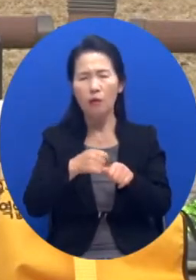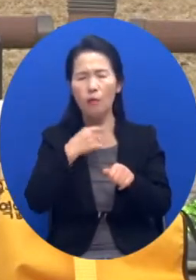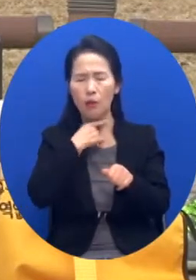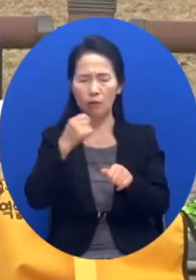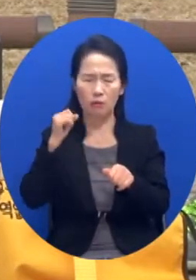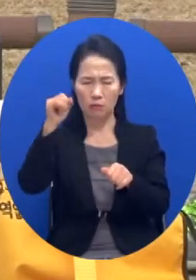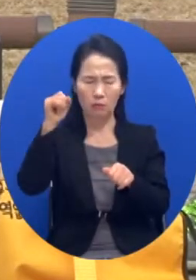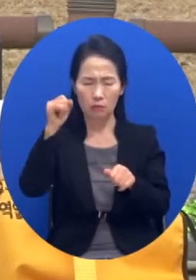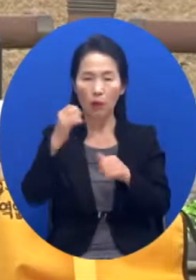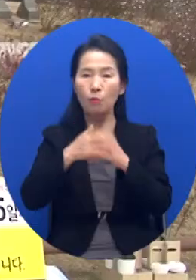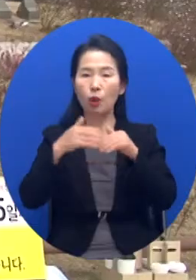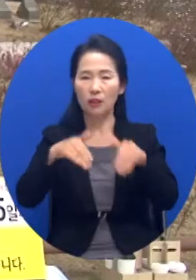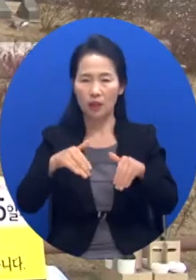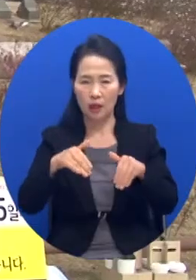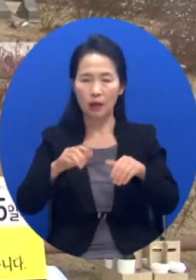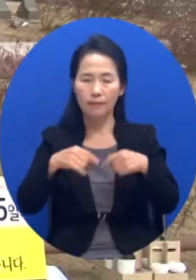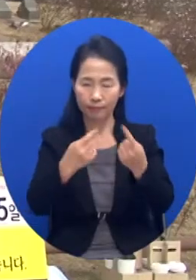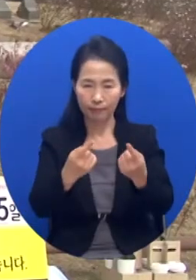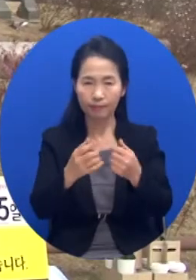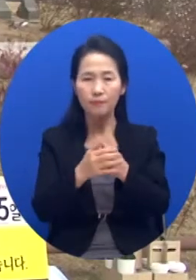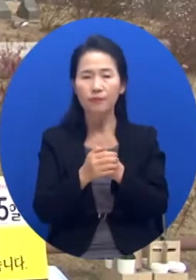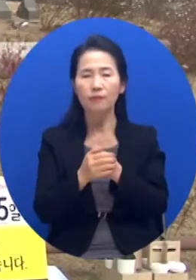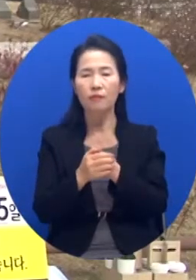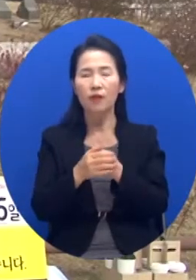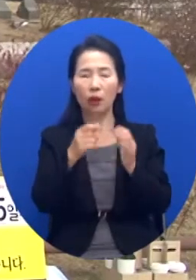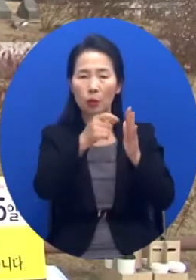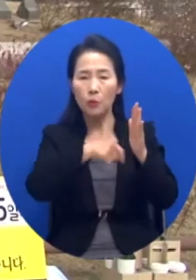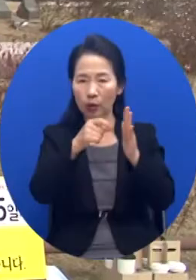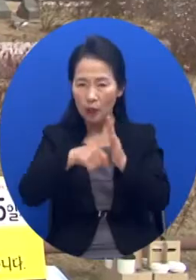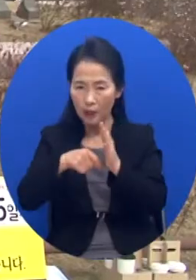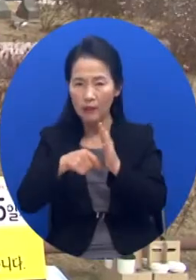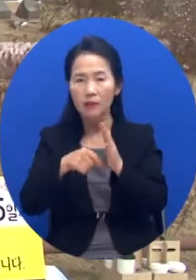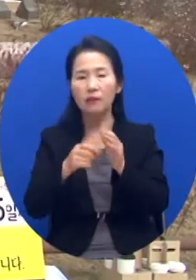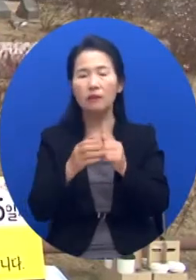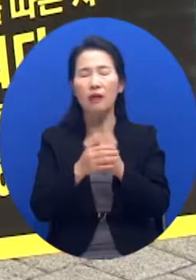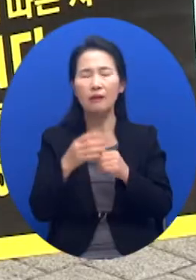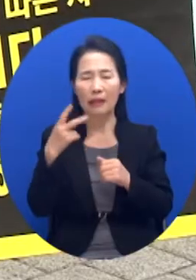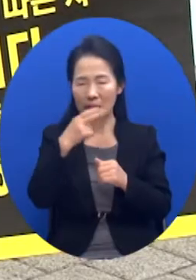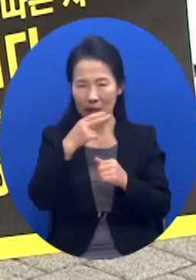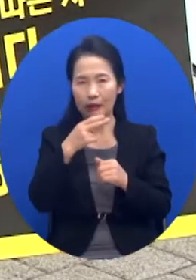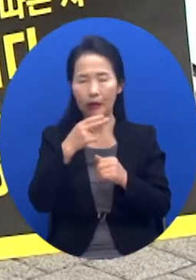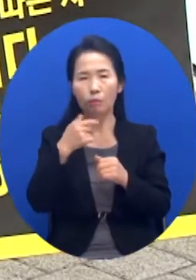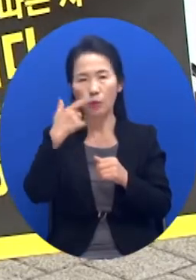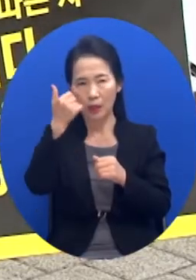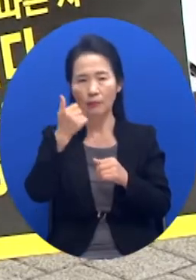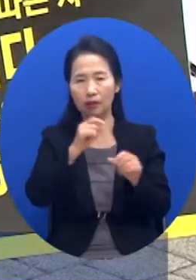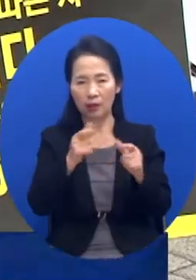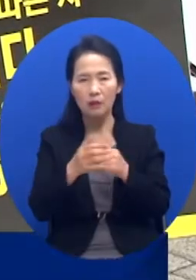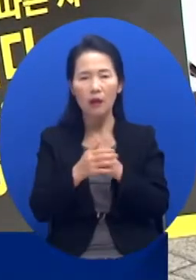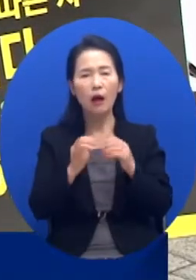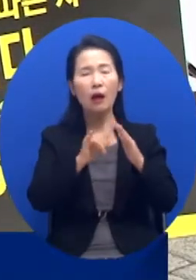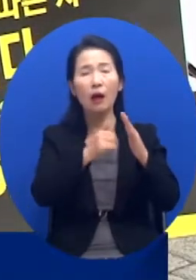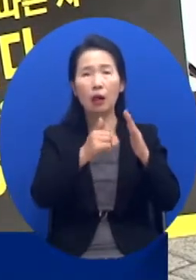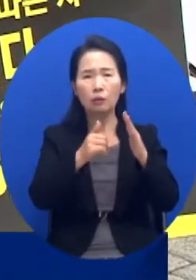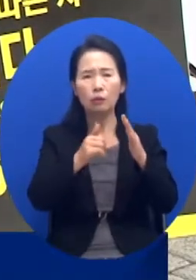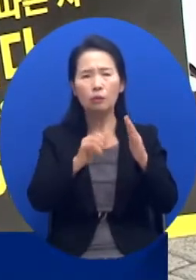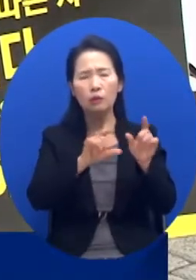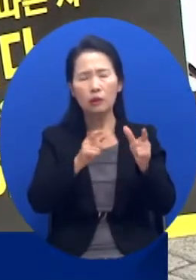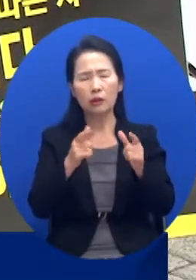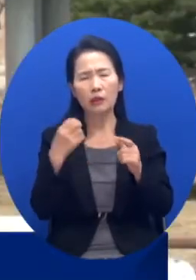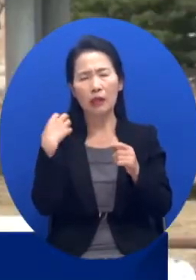나섰습니다. 한국기독교 장로회를 비롯한 교단의 목회자들이 단식에 들어간 겁니다. 그 가족들이